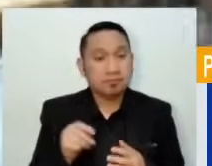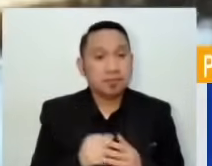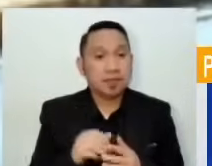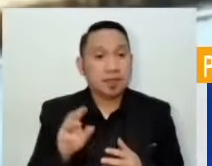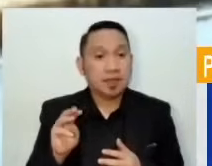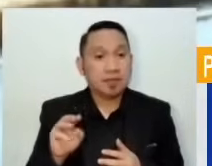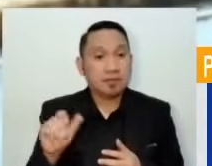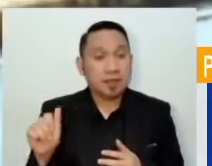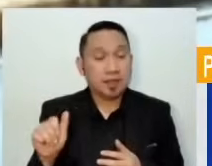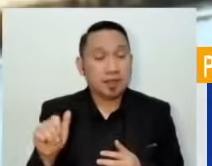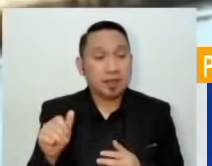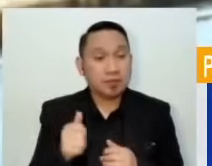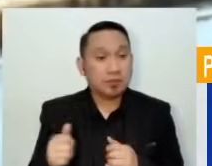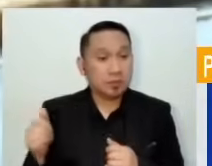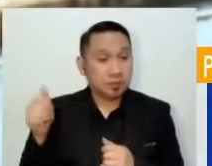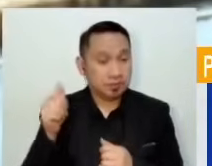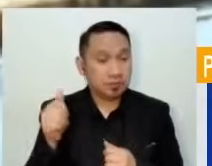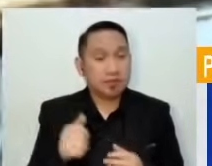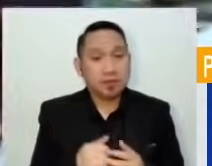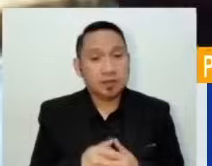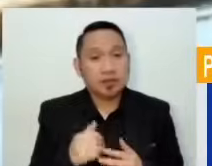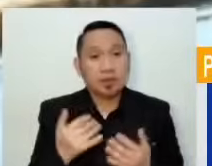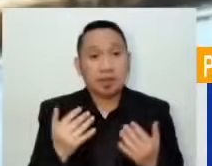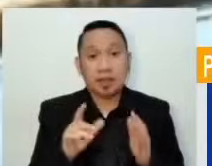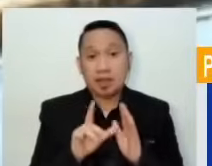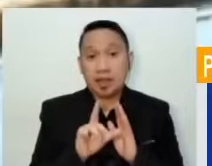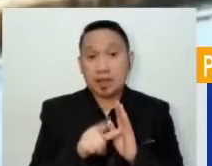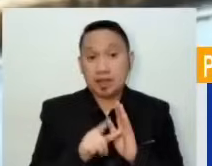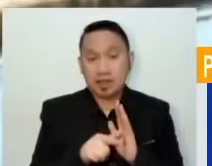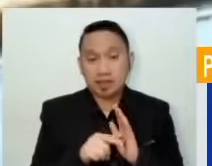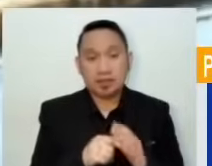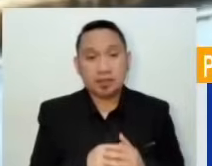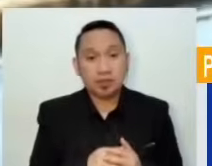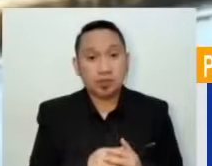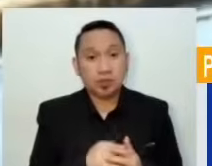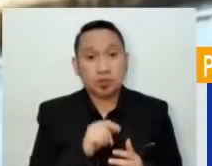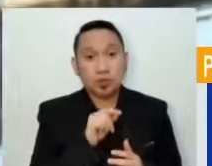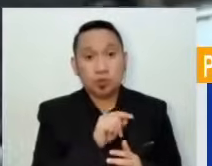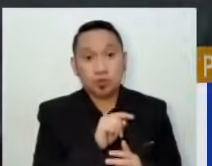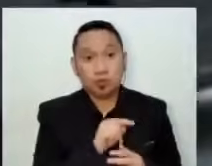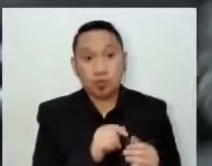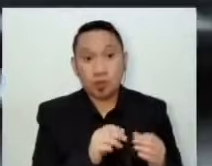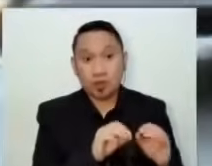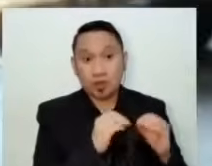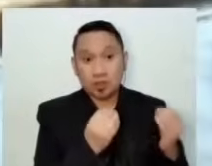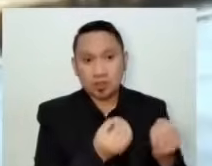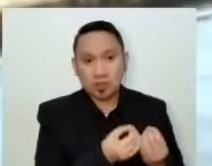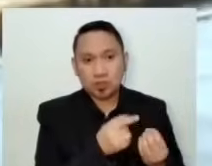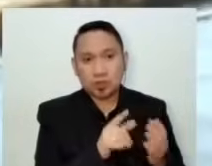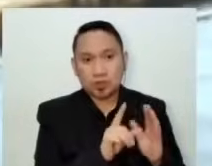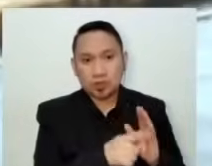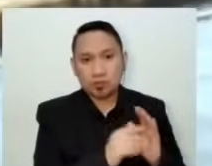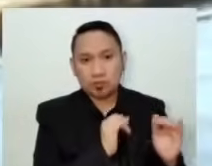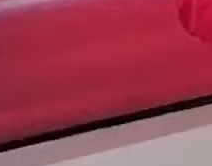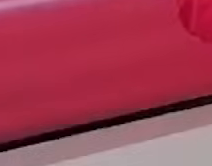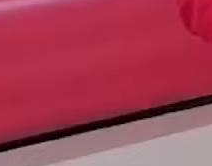mamaya ay makakausap din po natin si Mar Balbuena para marinig naman po natin ang panig ng Manibela. Balik muna sa